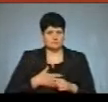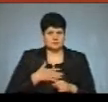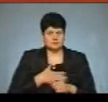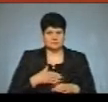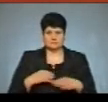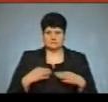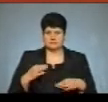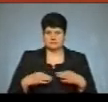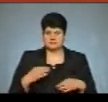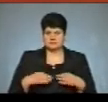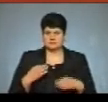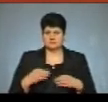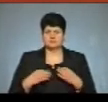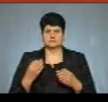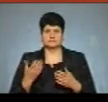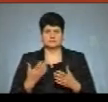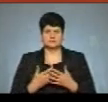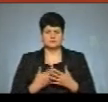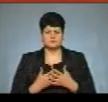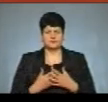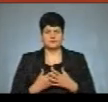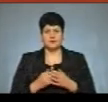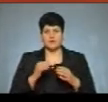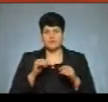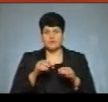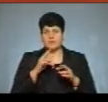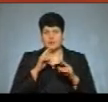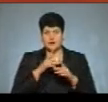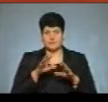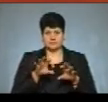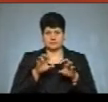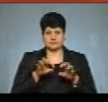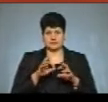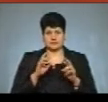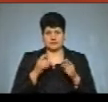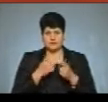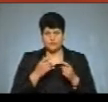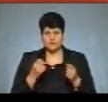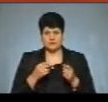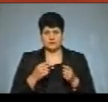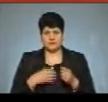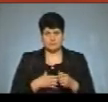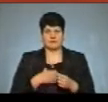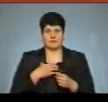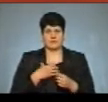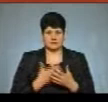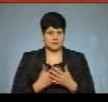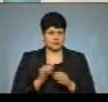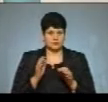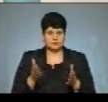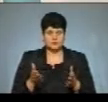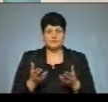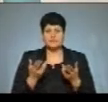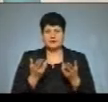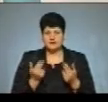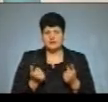Вона може трохи не так інформацію цю подати, так? Тобто в стані переліку страху якогось. Так, звичайно.